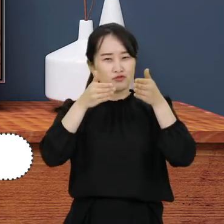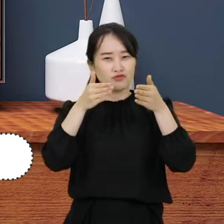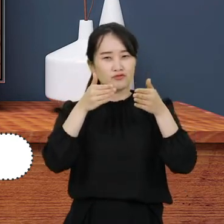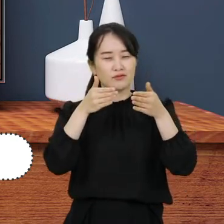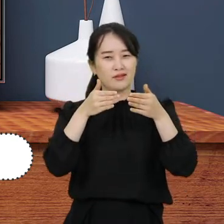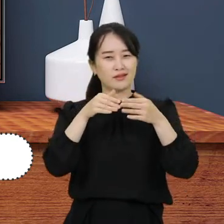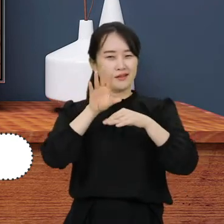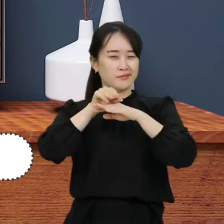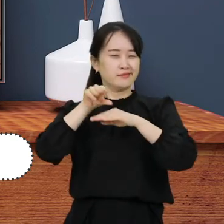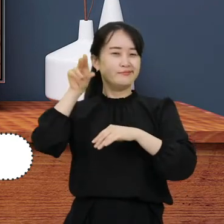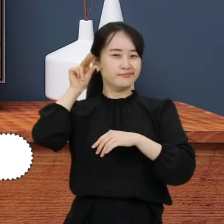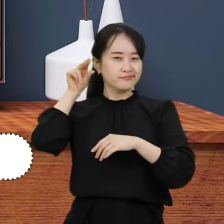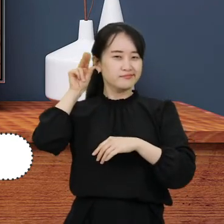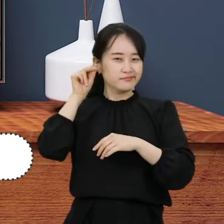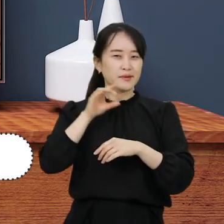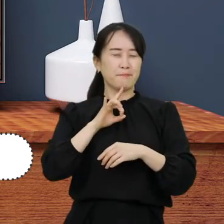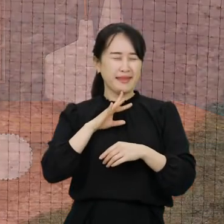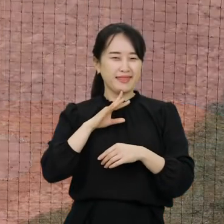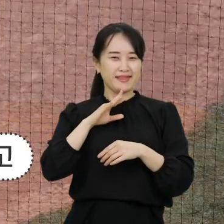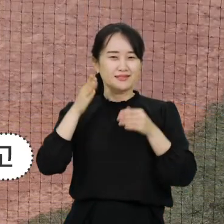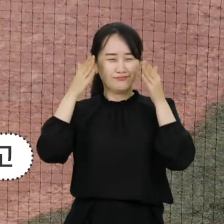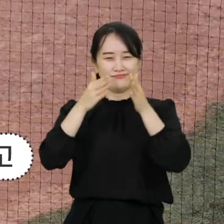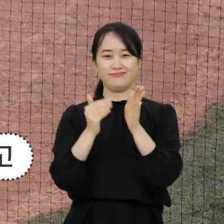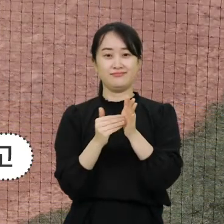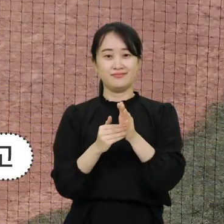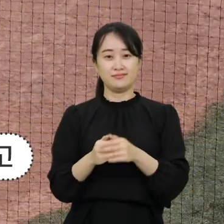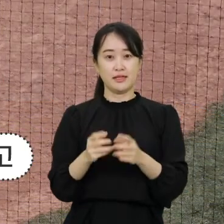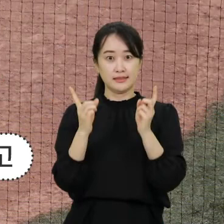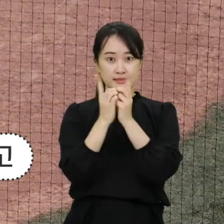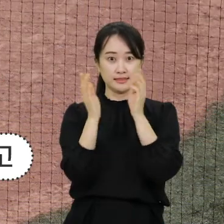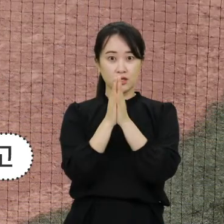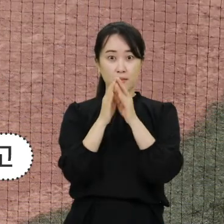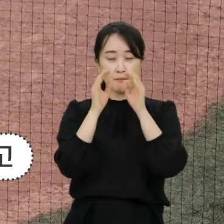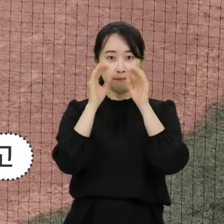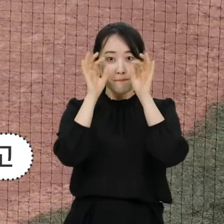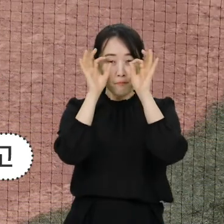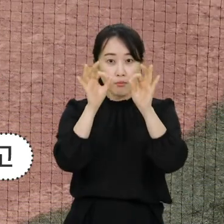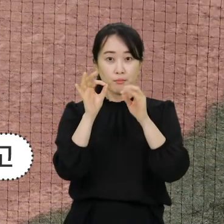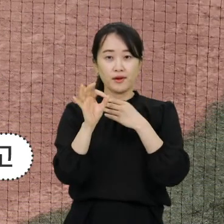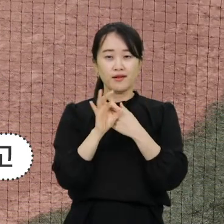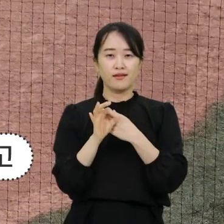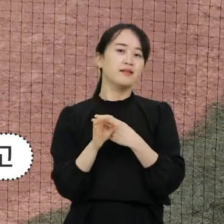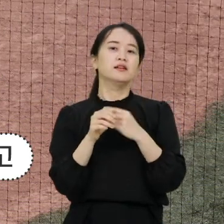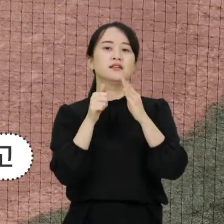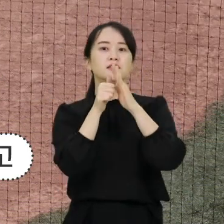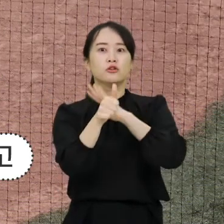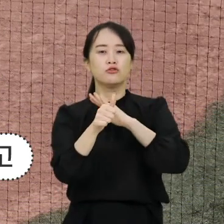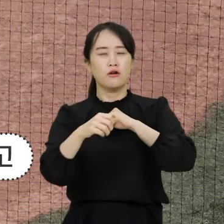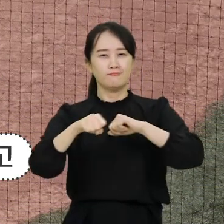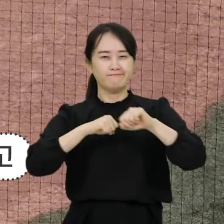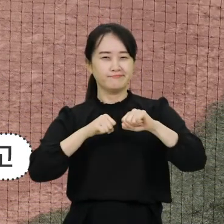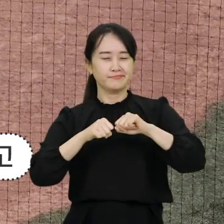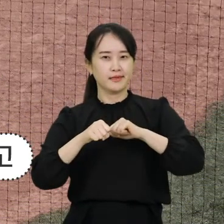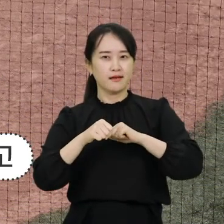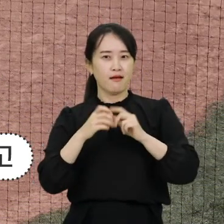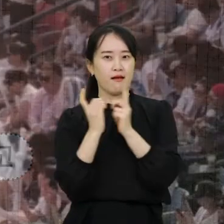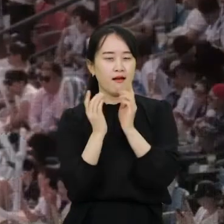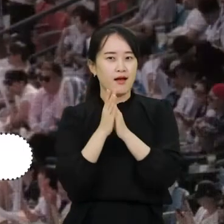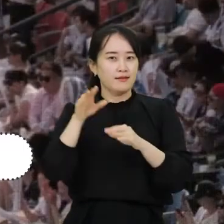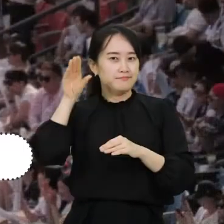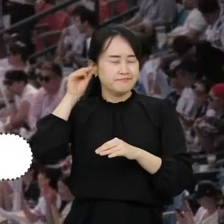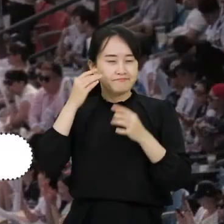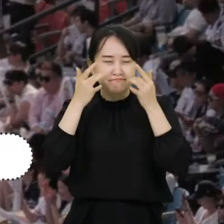하는 이야기 정도에 몰입할 수밖에 없잖아요. 그렇죠. 직접 관람을 하게 되면 선수들의 움직임을 소리로 직접 들을 수도